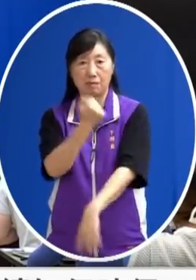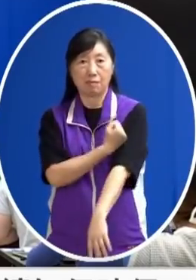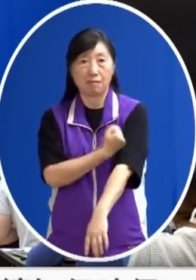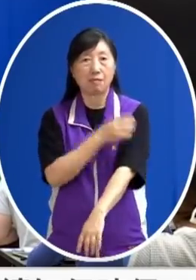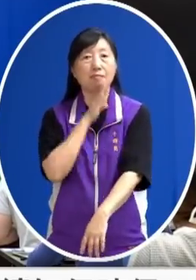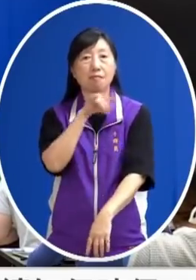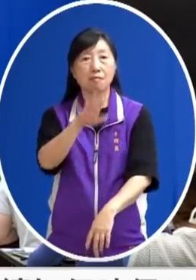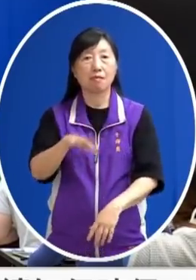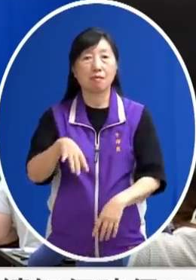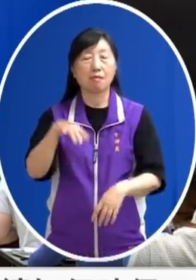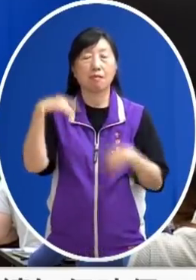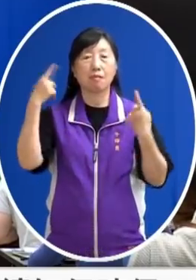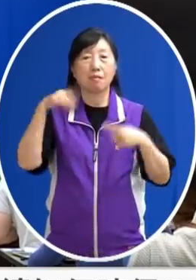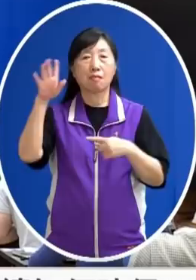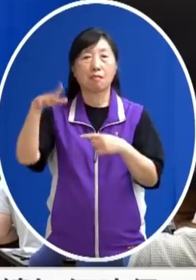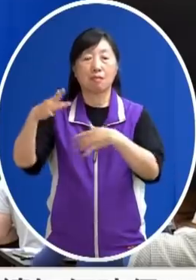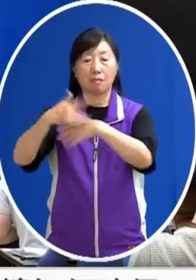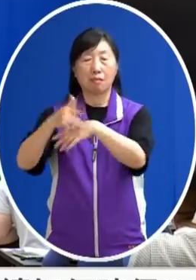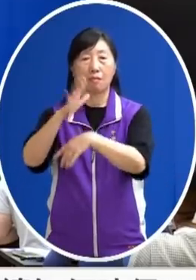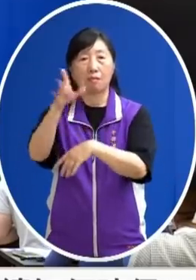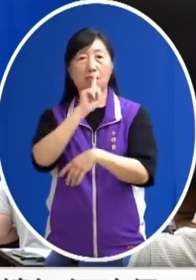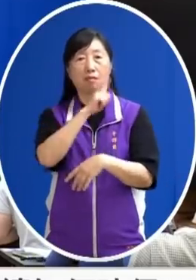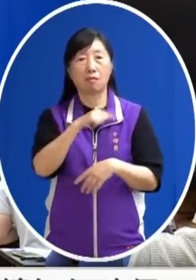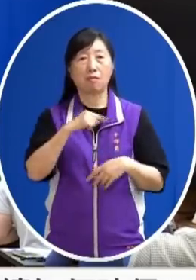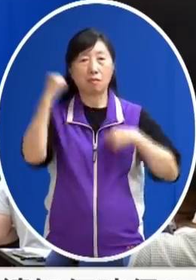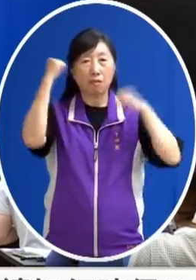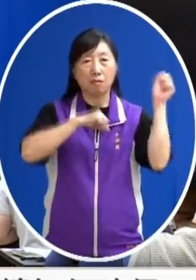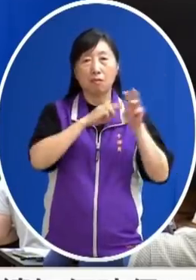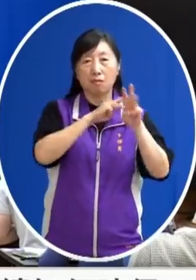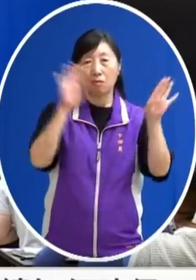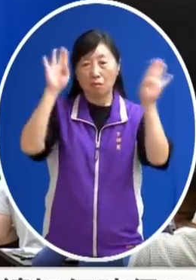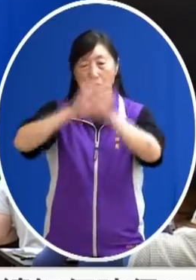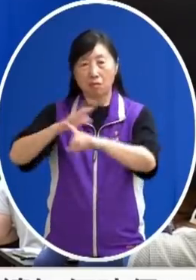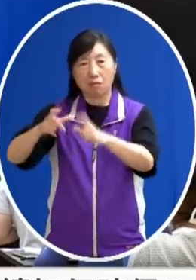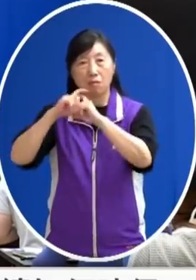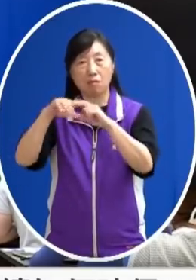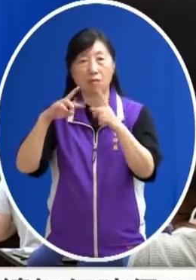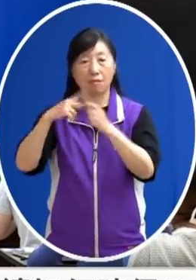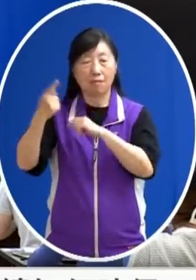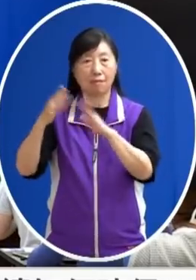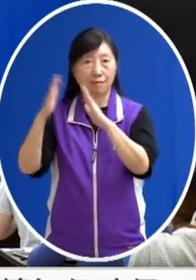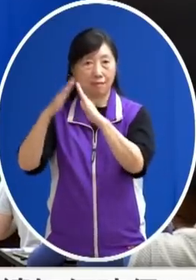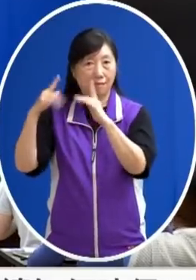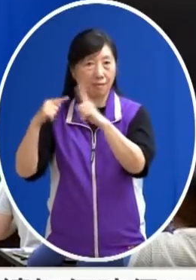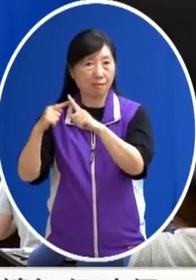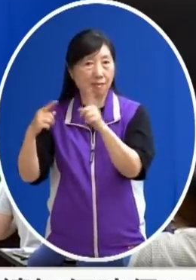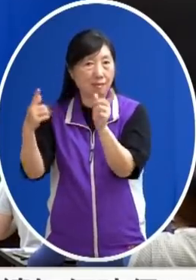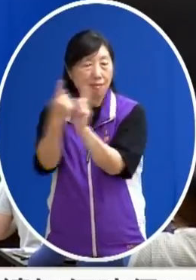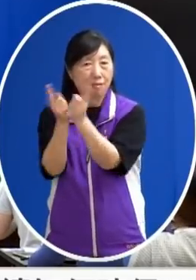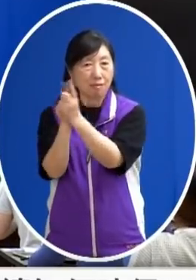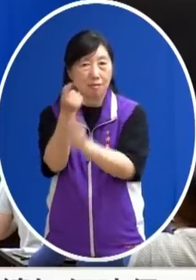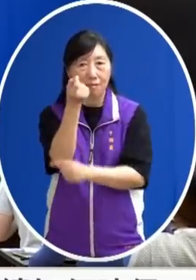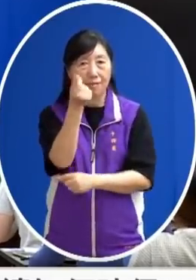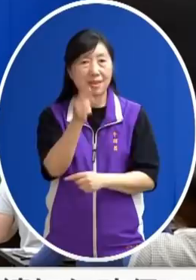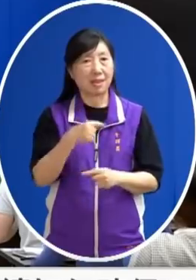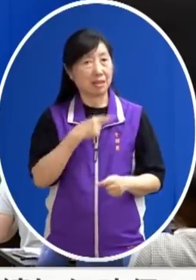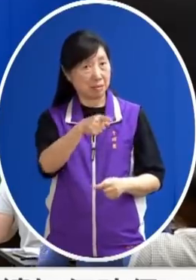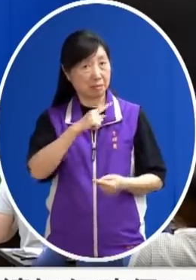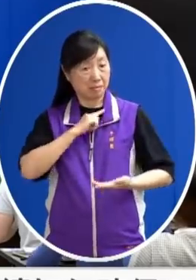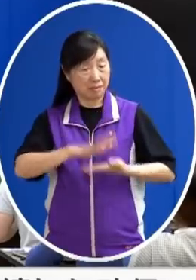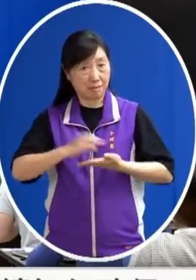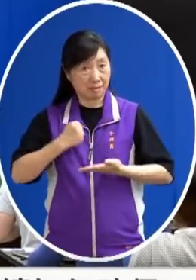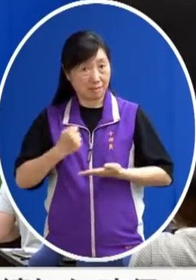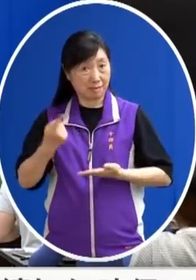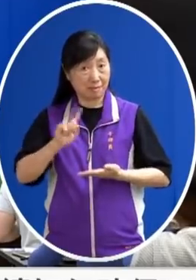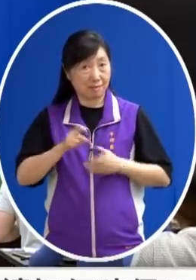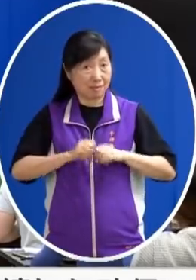常常早出晚归，跟家人互动比较少，想问庄副是如何疏解你的压力？那其他长官进来